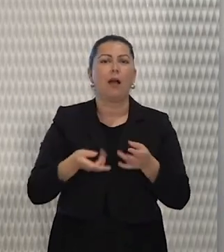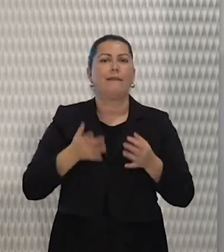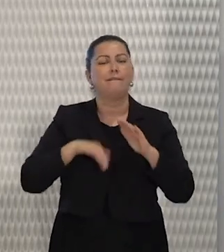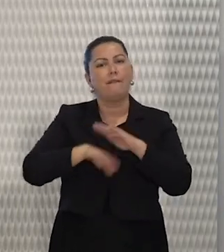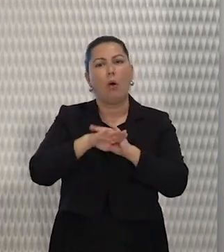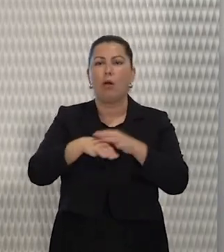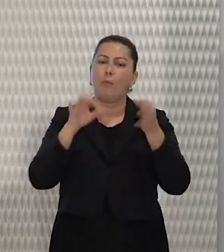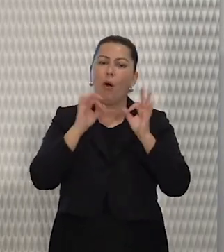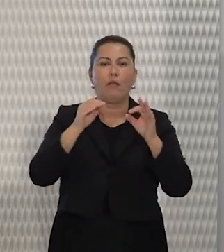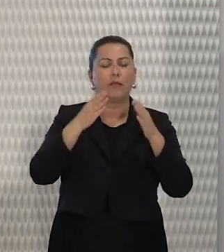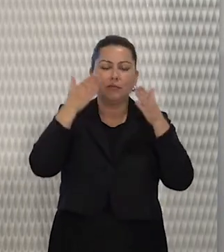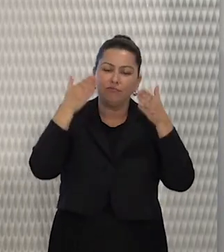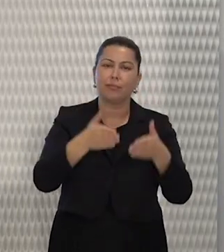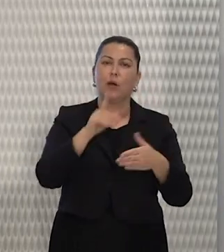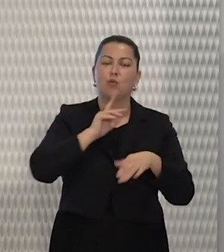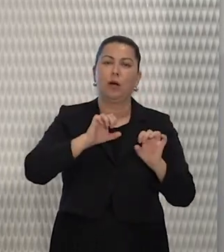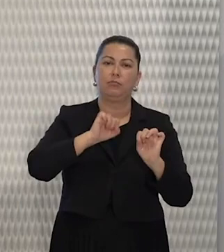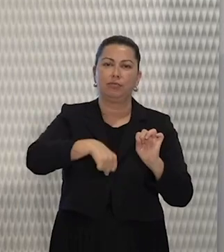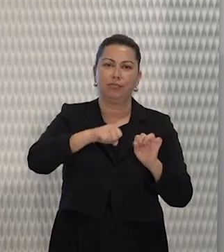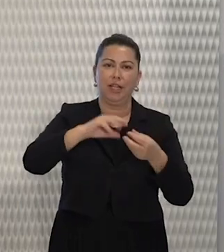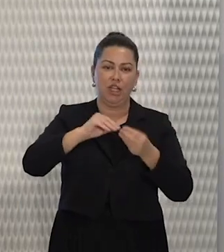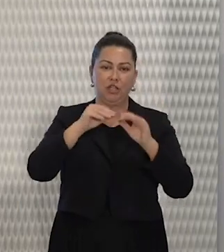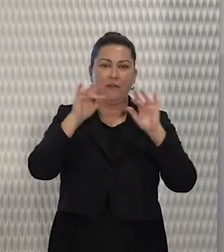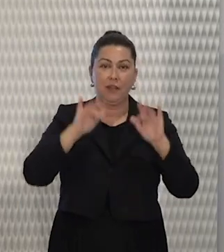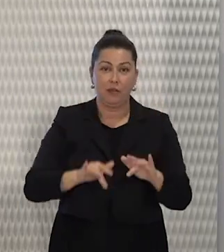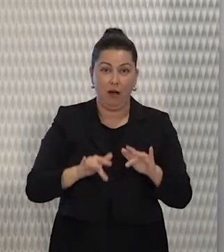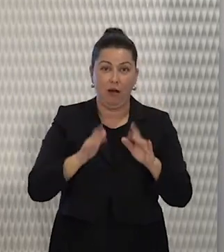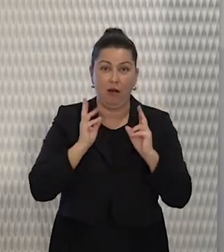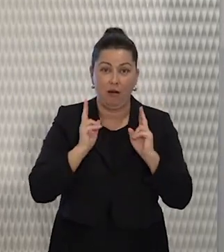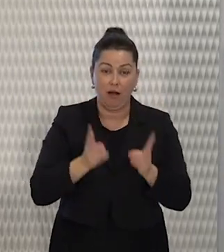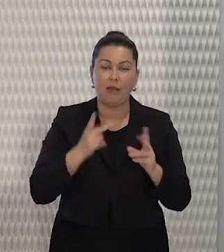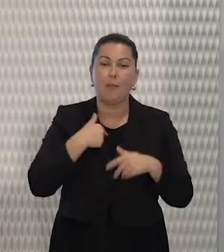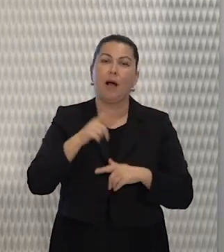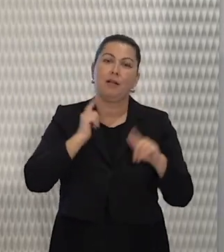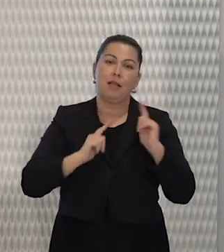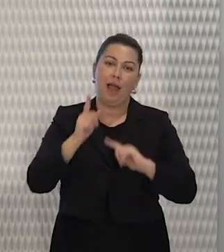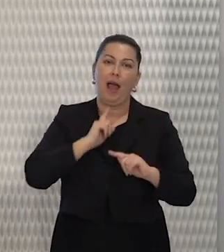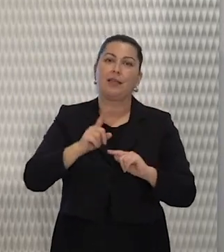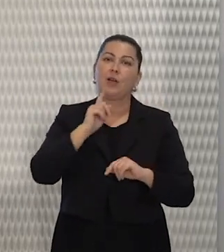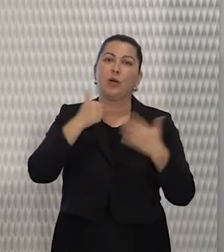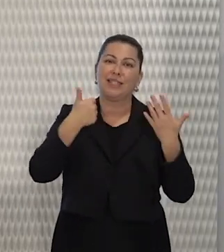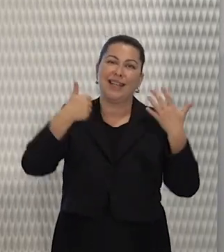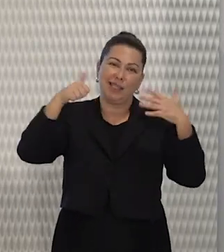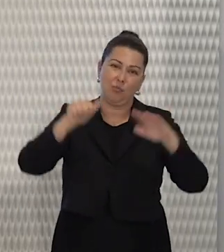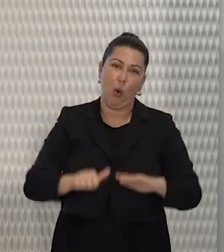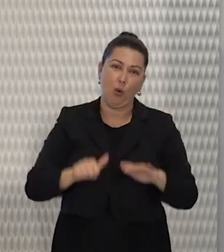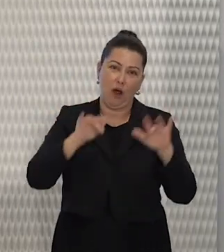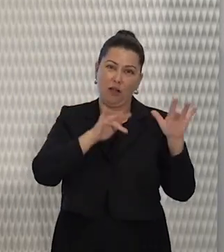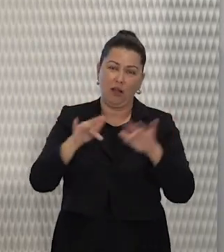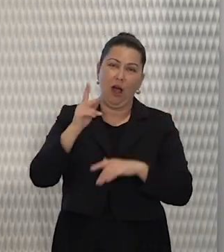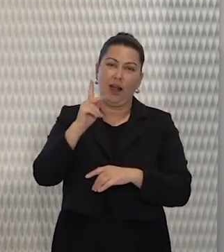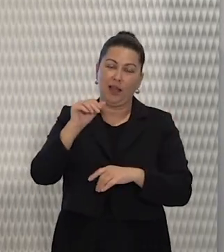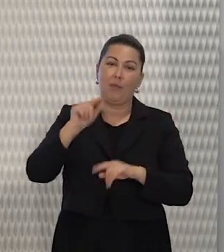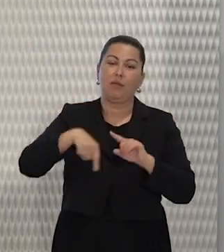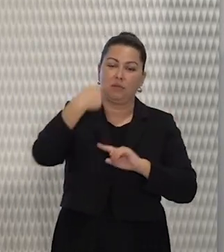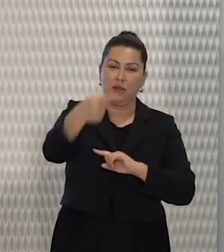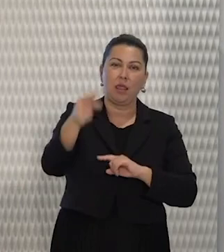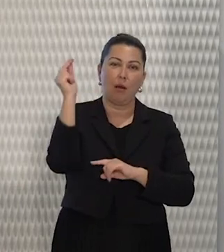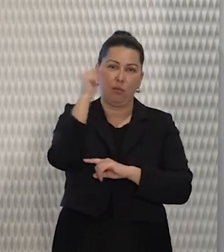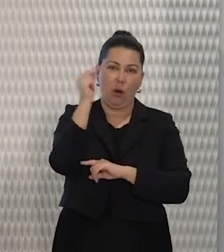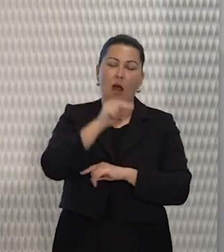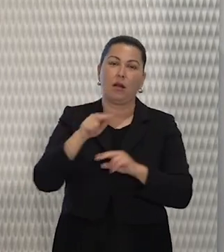Geschäft hier konzentrieren. Und ich war aber leider nur 6 Monate bei KTM, als dann in Bulgarien der Unfall passiert